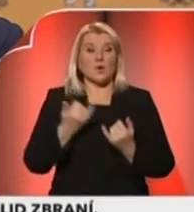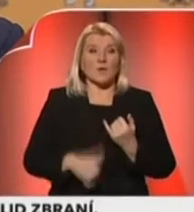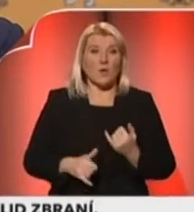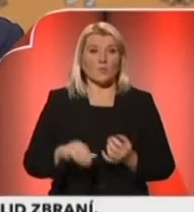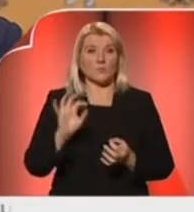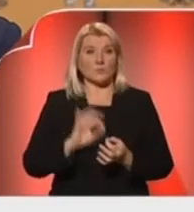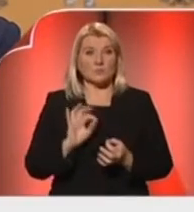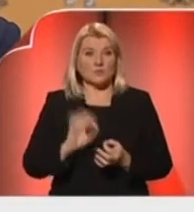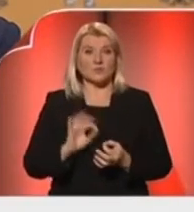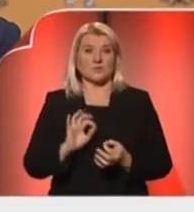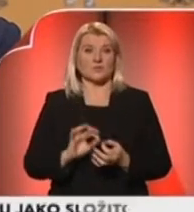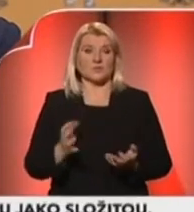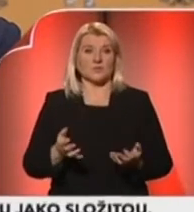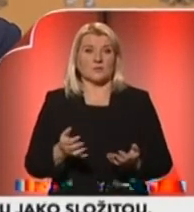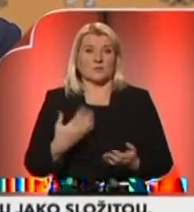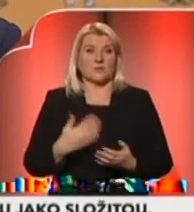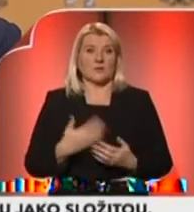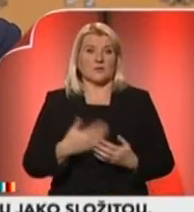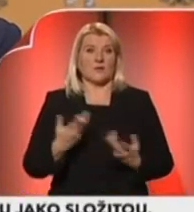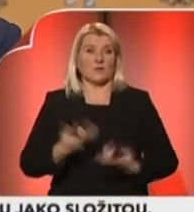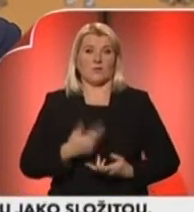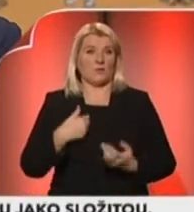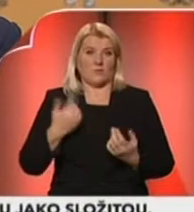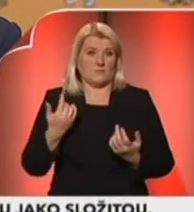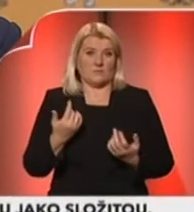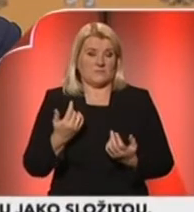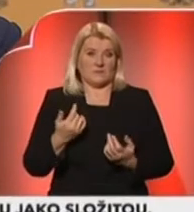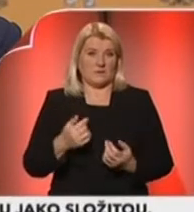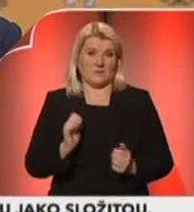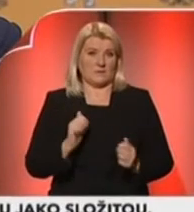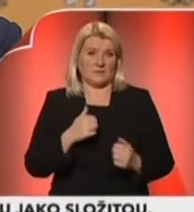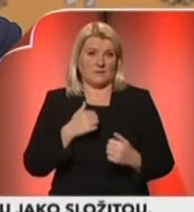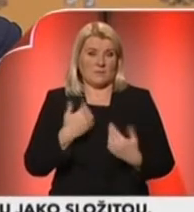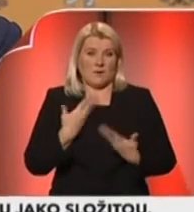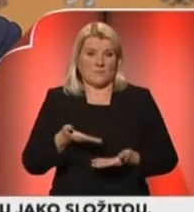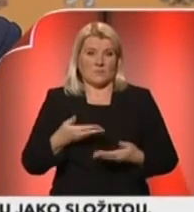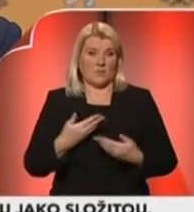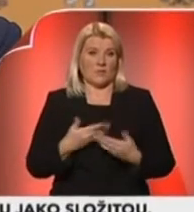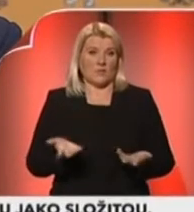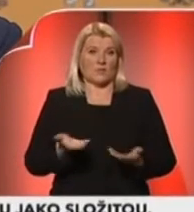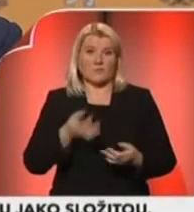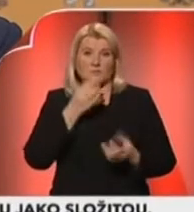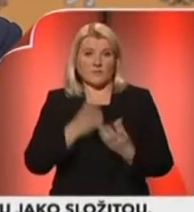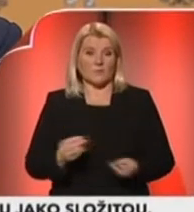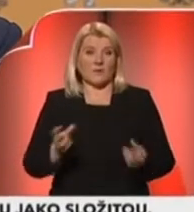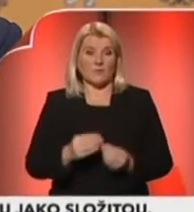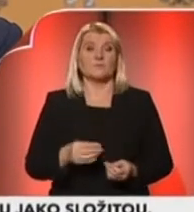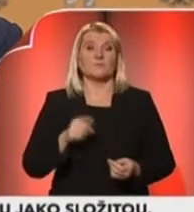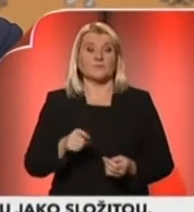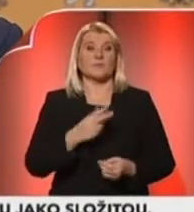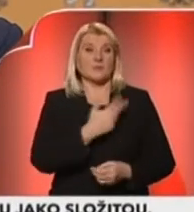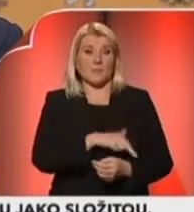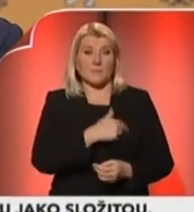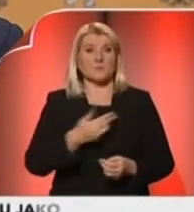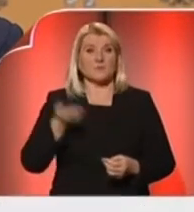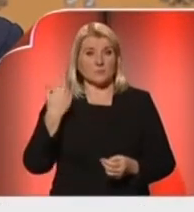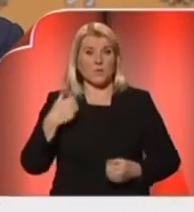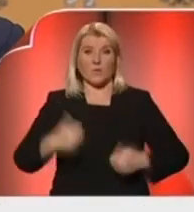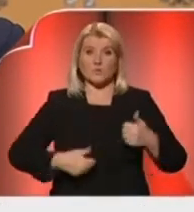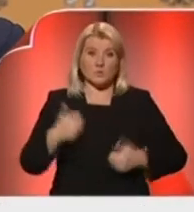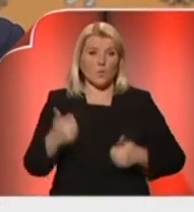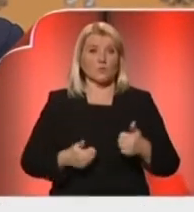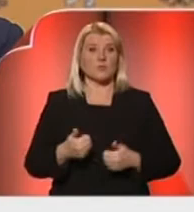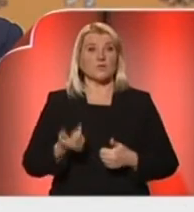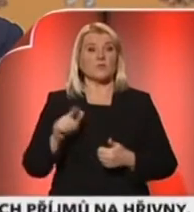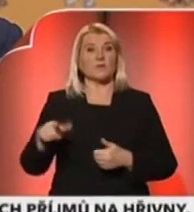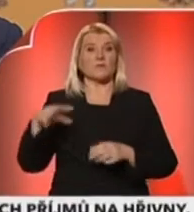to, já bych si nedovolil určitě takto říct. Na druhou stranu, tyto nemocnice byly vysoutěženy za